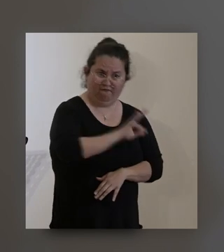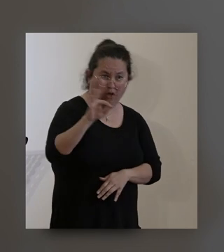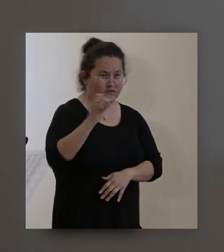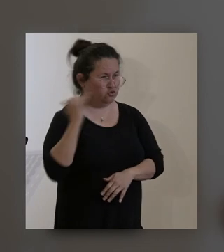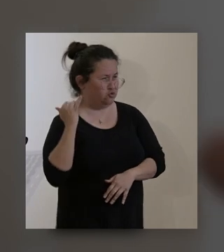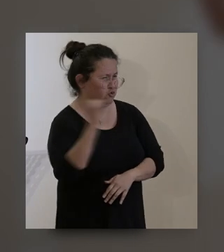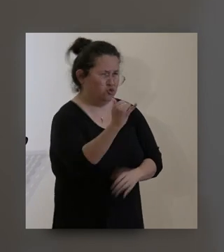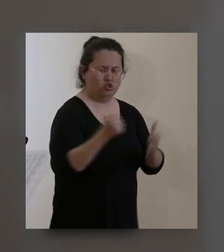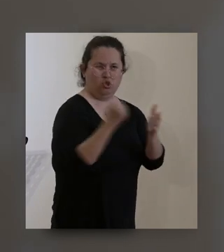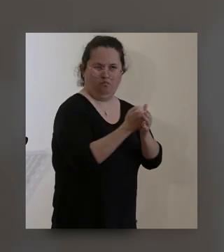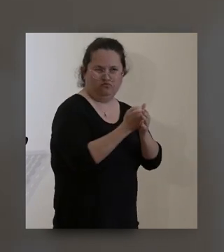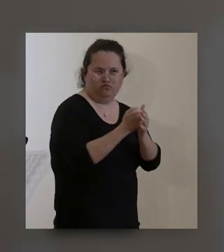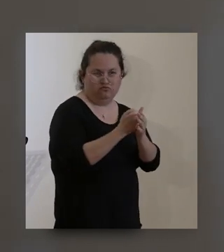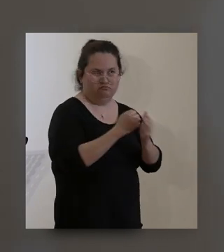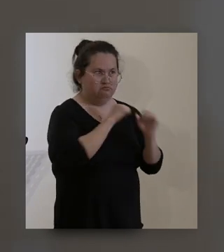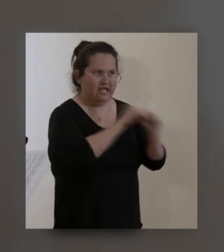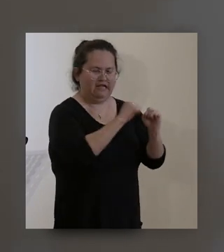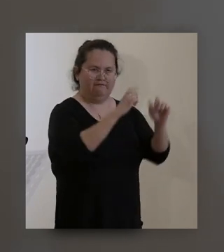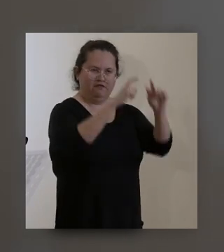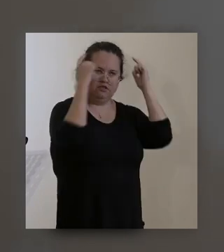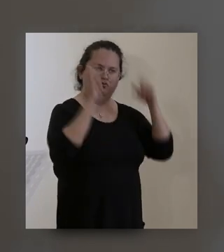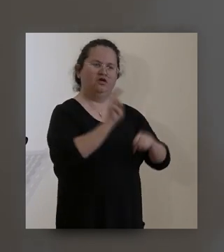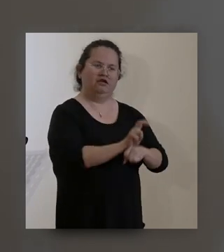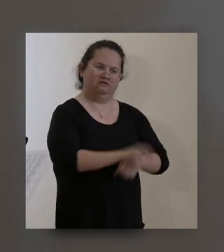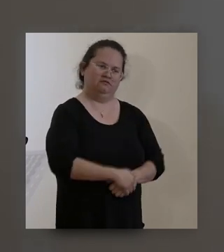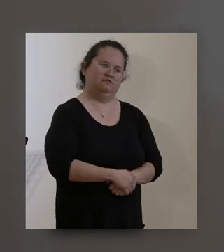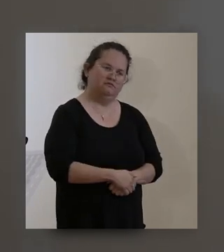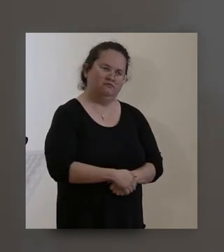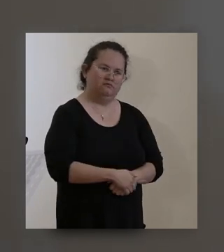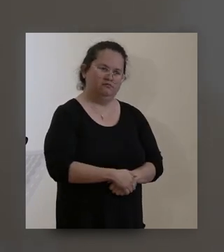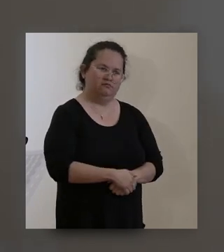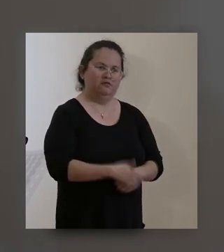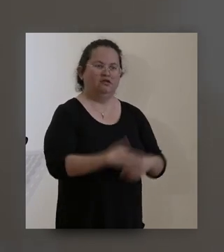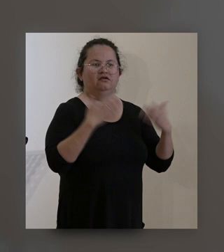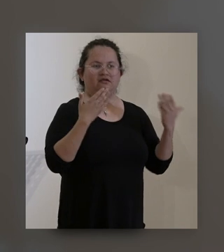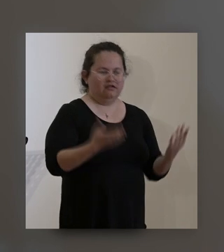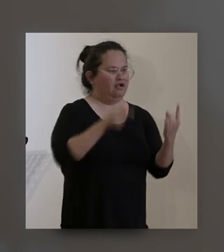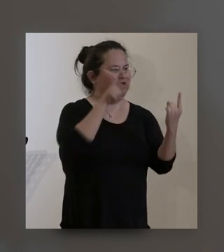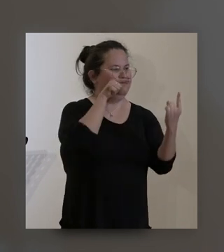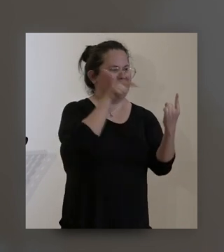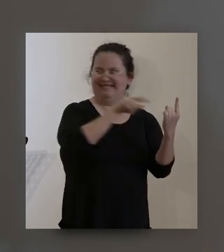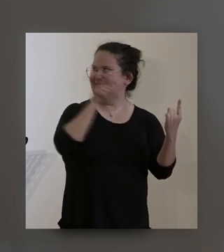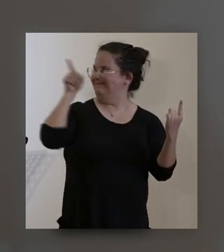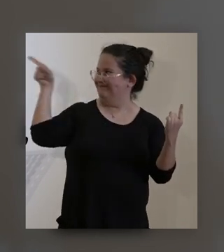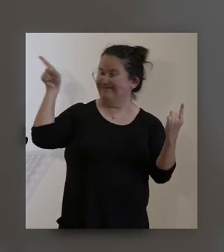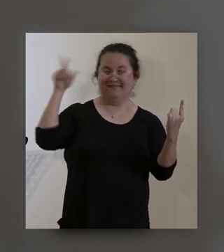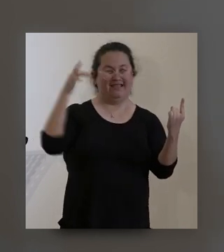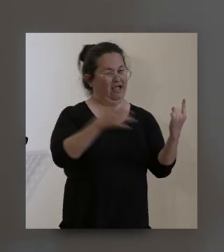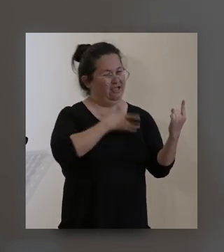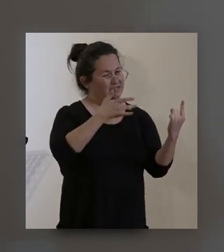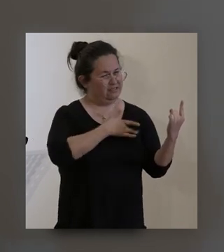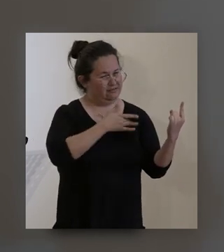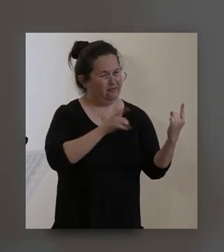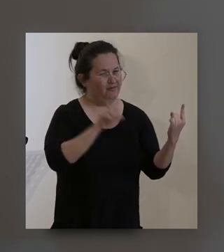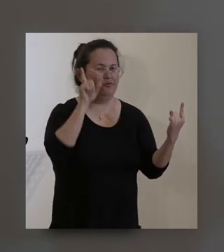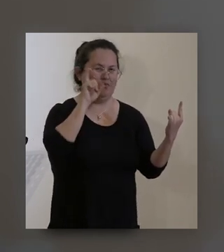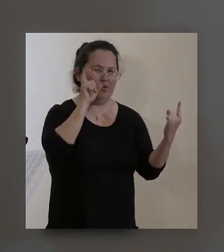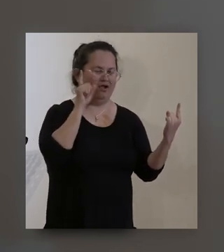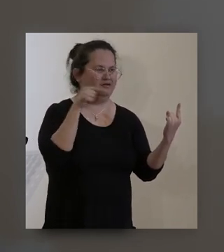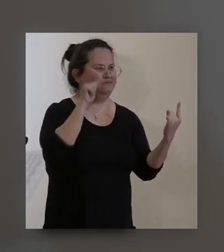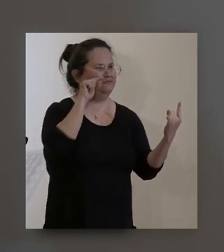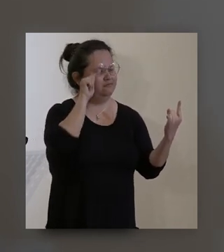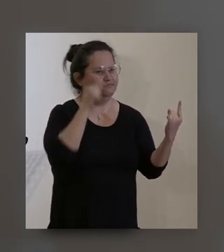servilité. Cette femme qui est là et qui est représentée à côté de Marguerite, elle est particulièrement intéressante parce qu'elle n'est pas représentée dans une